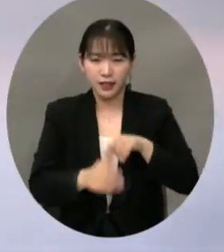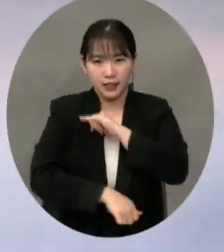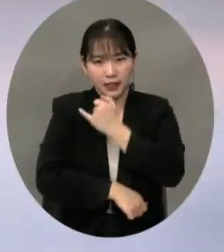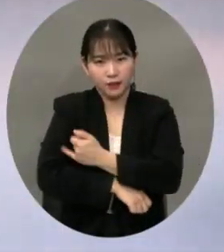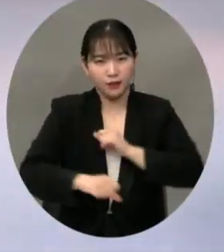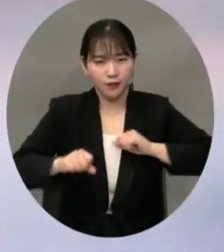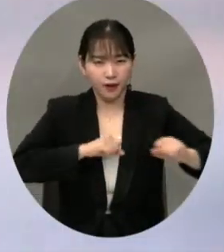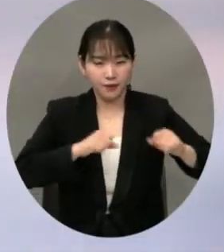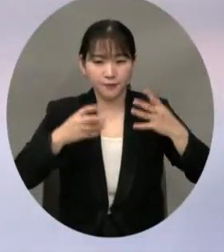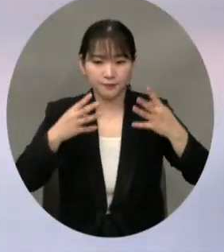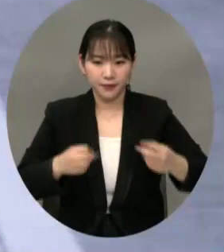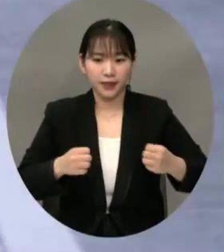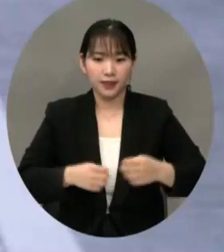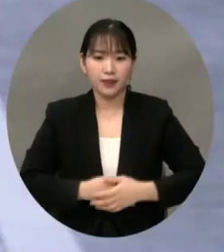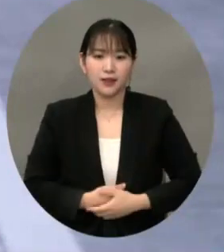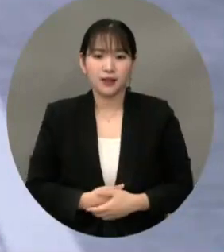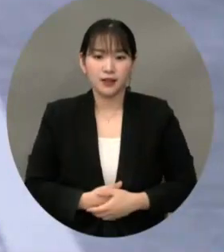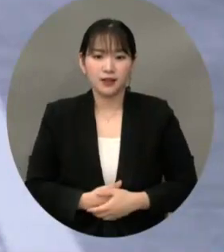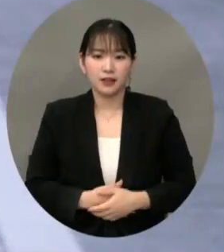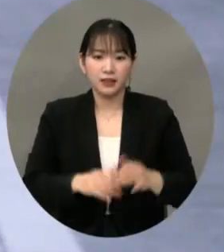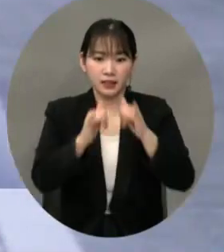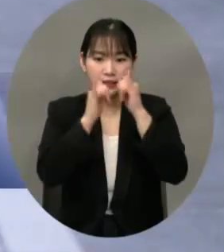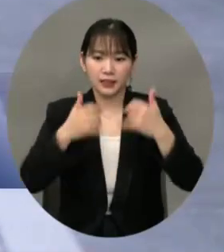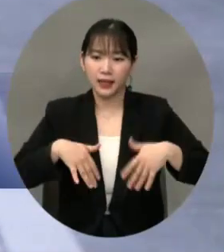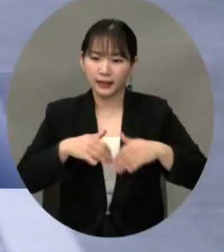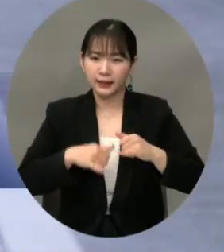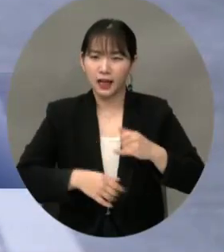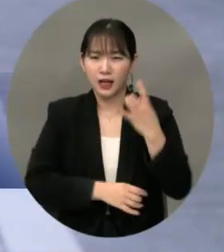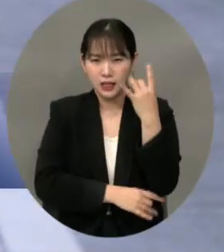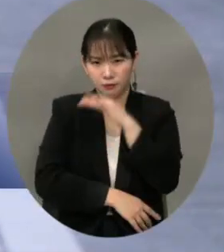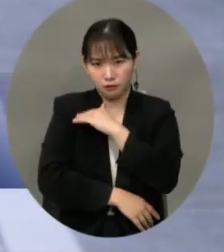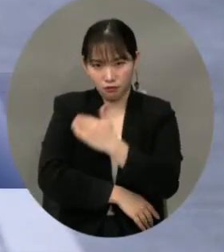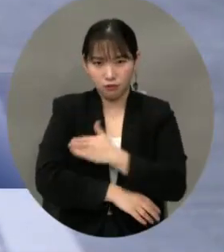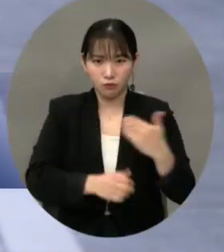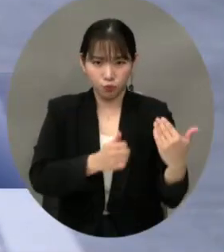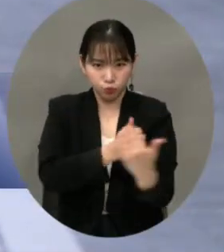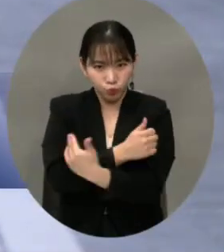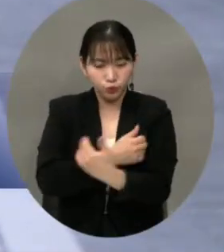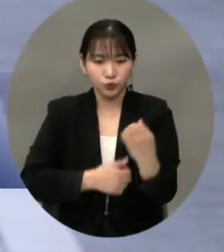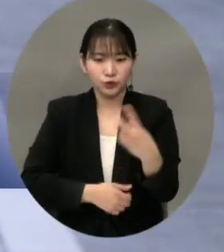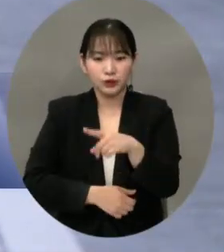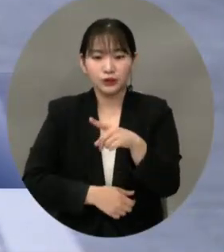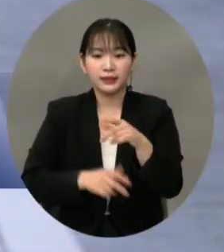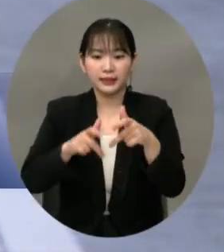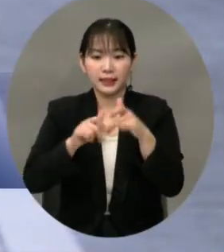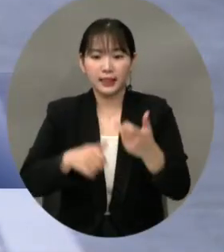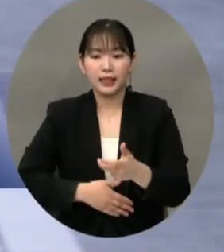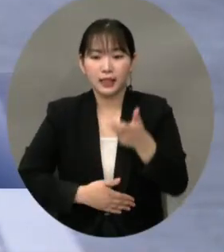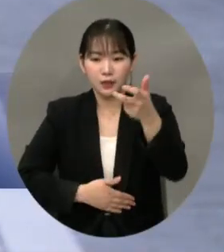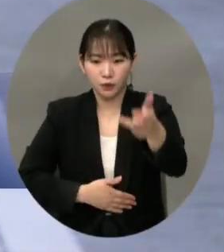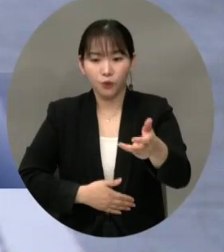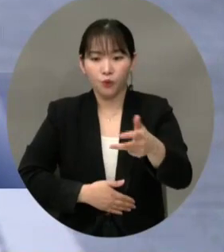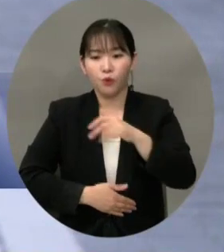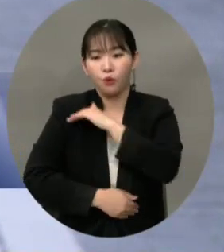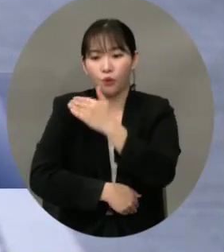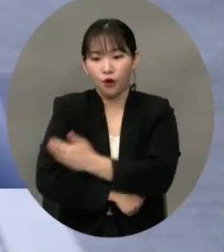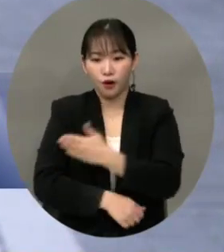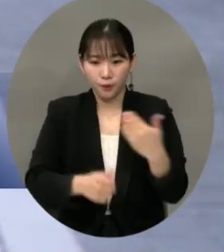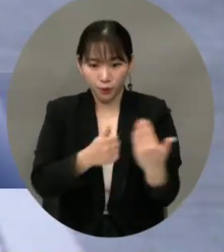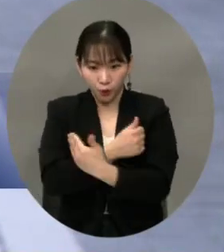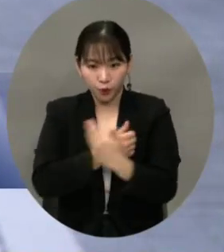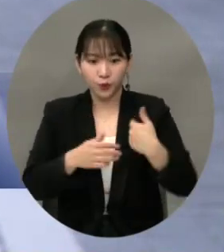인권활동을 펼쳤습니다. 사회적 약자들의 기본권을 보장하는, 무엇보다도 장애인의 이동권을 보장할 수 있는